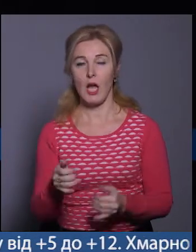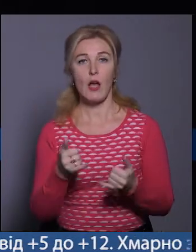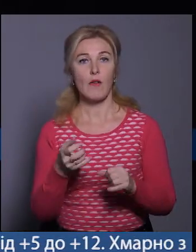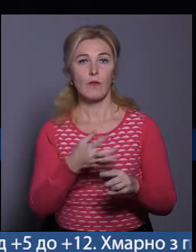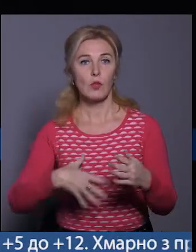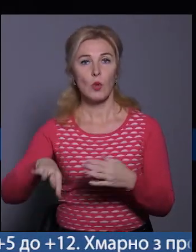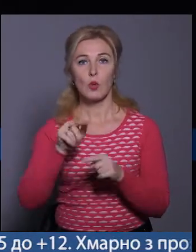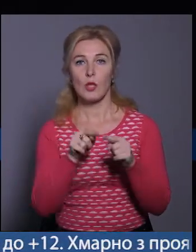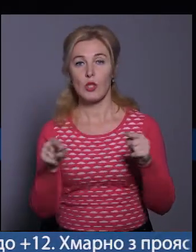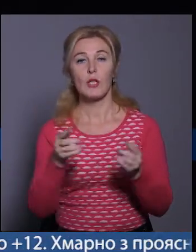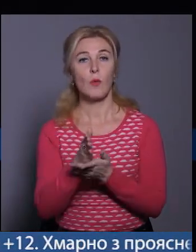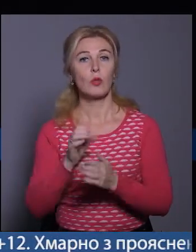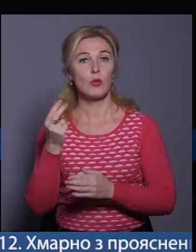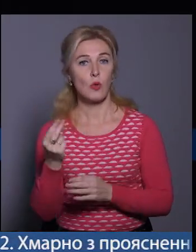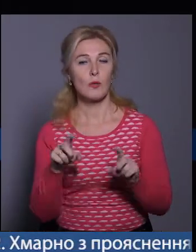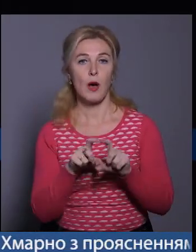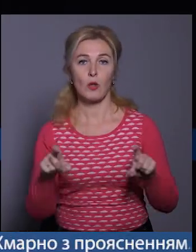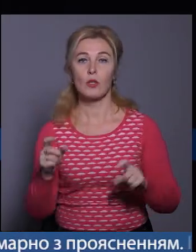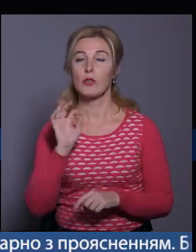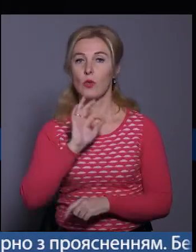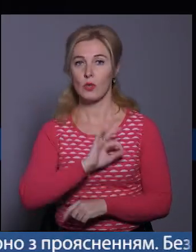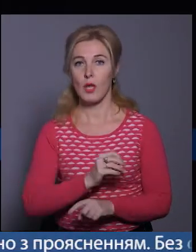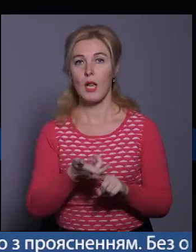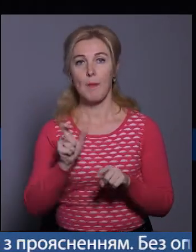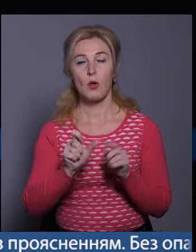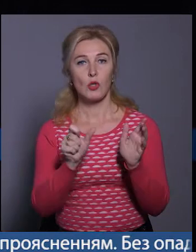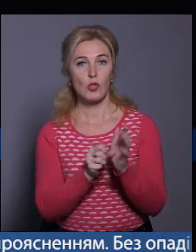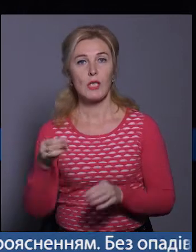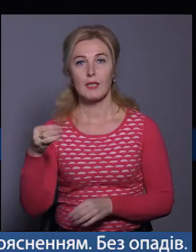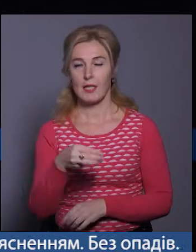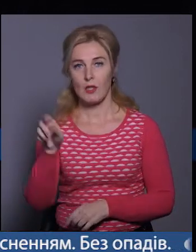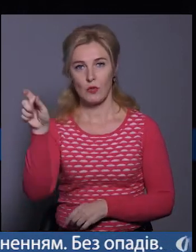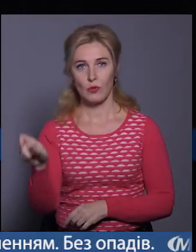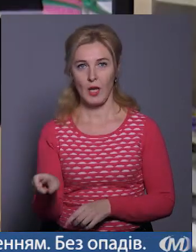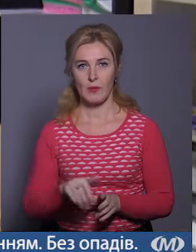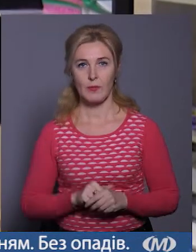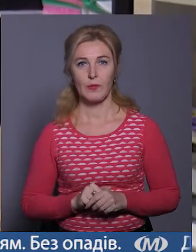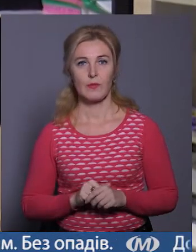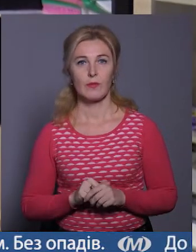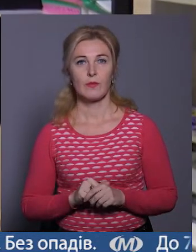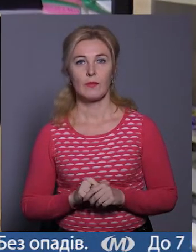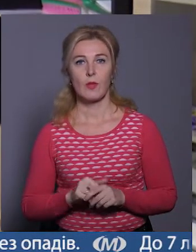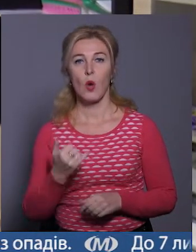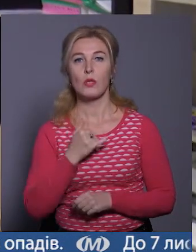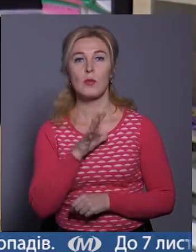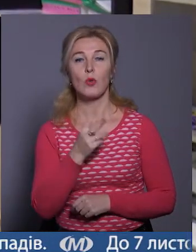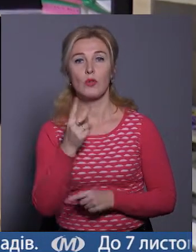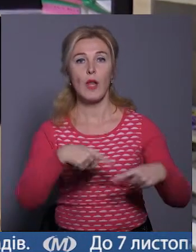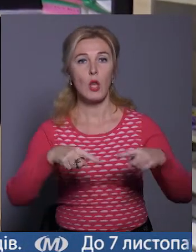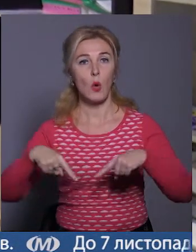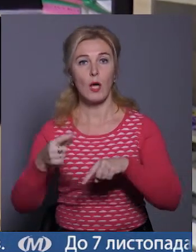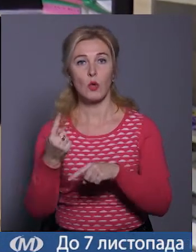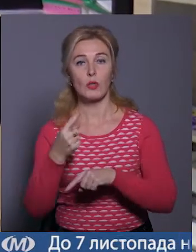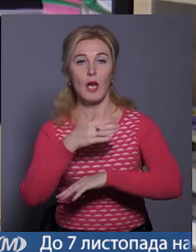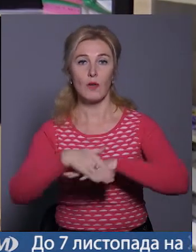за час роботи послугами соціального магазину скористалися понад 6 тисяч людей. У нас було дві локації, одна на